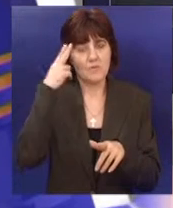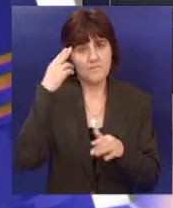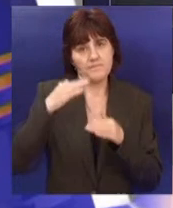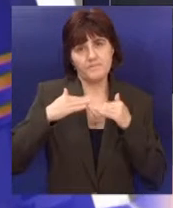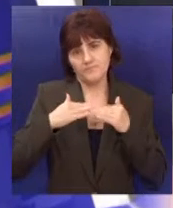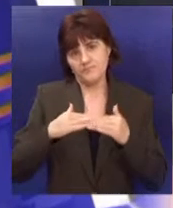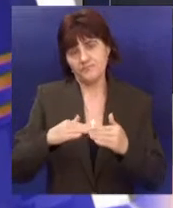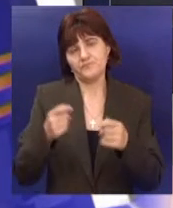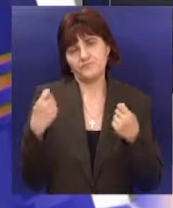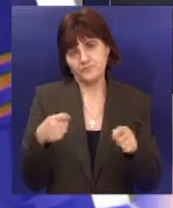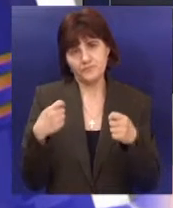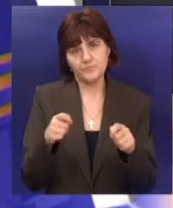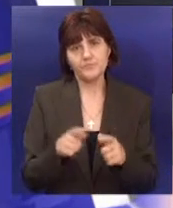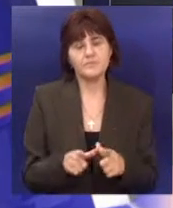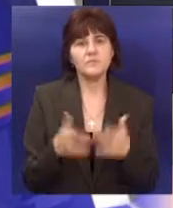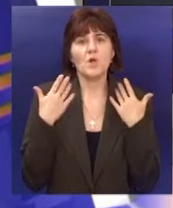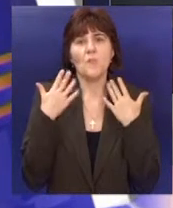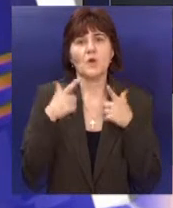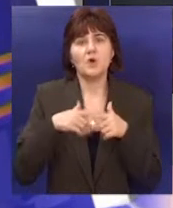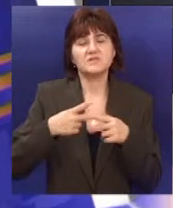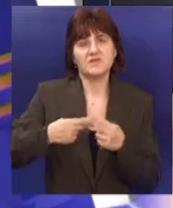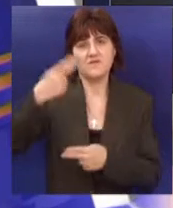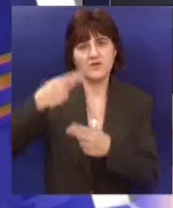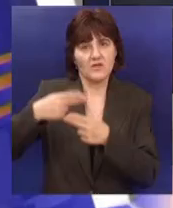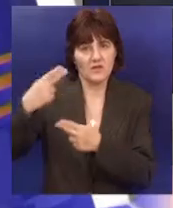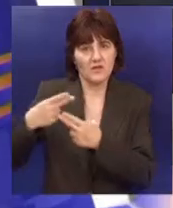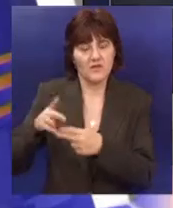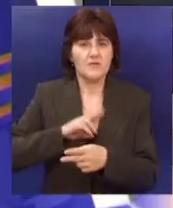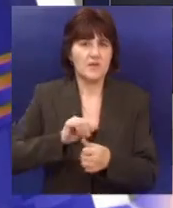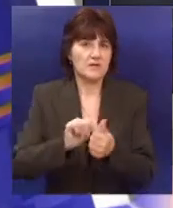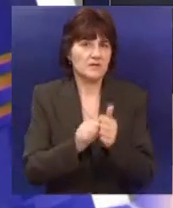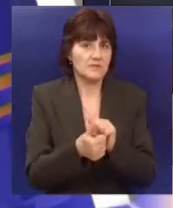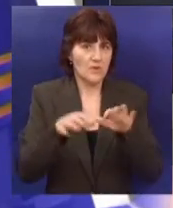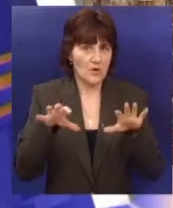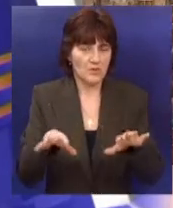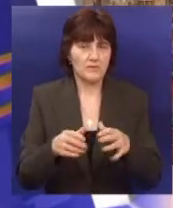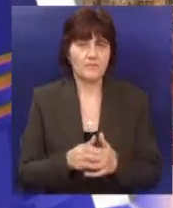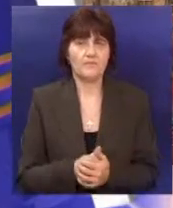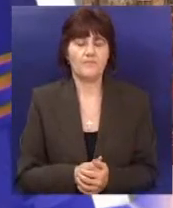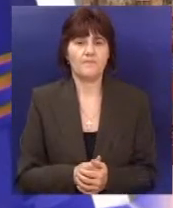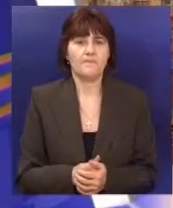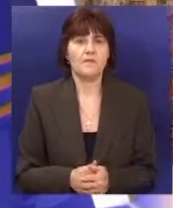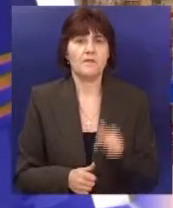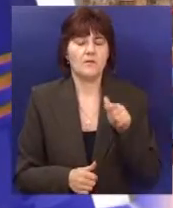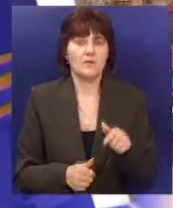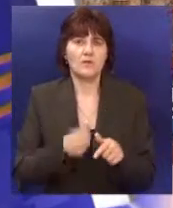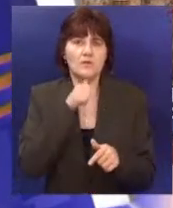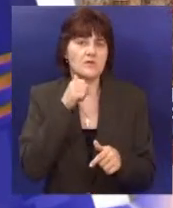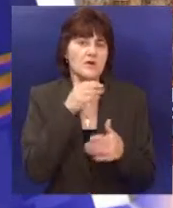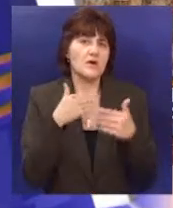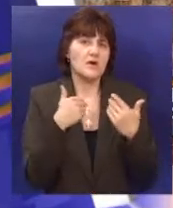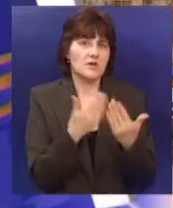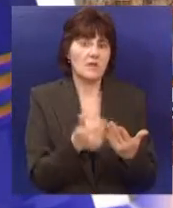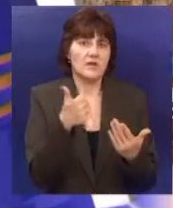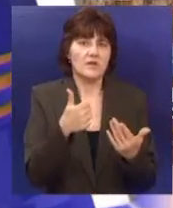tartan podlogom u našem gradu. U sklopu novog parka na Prozici otvoren je još jedan sportski teren. Stanovnici Prozivke